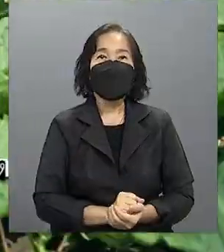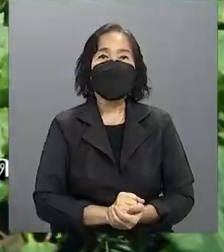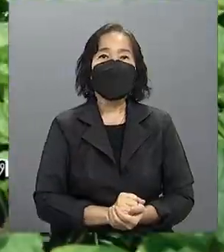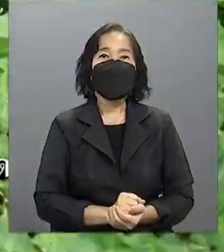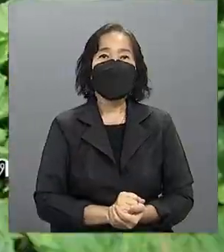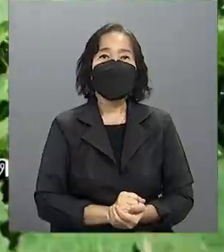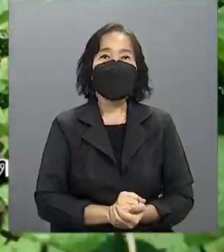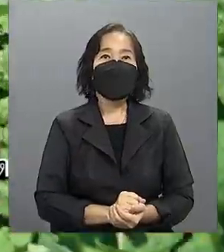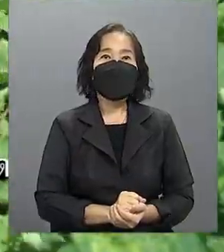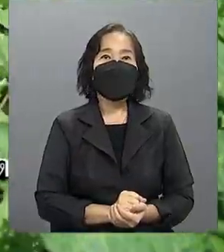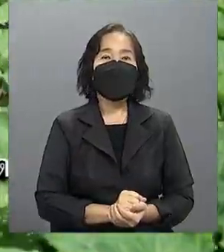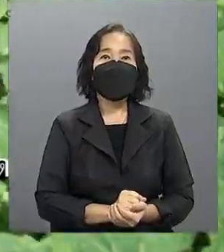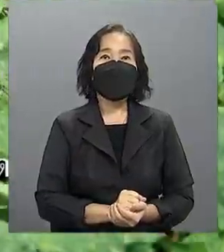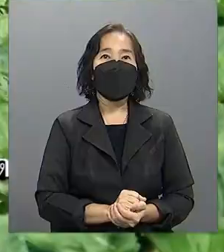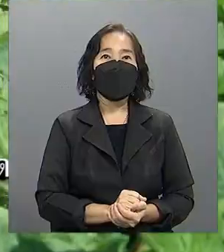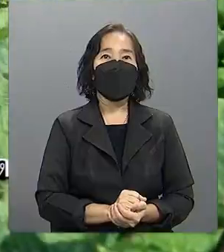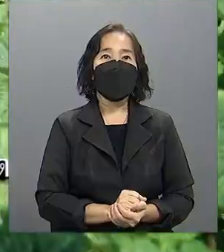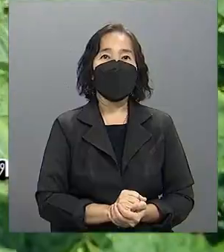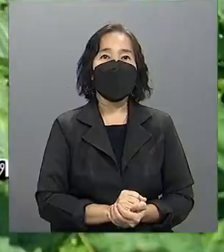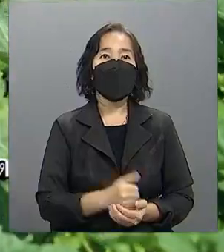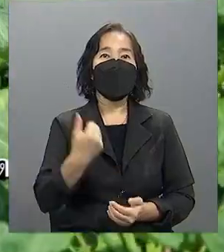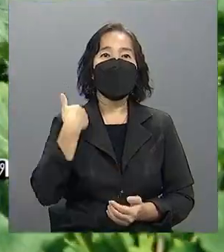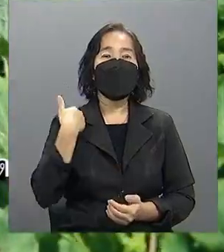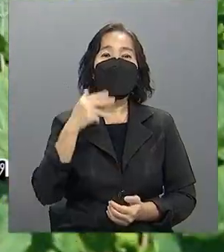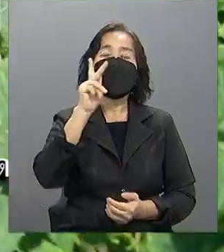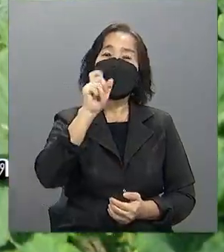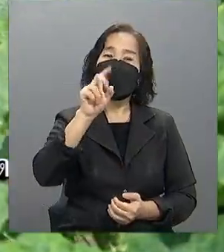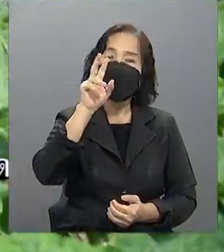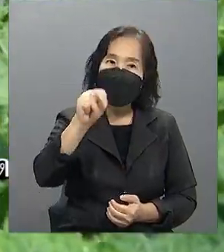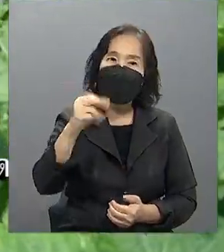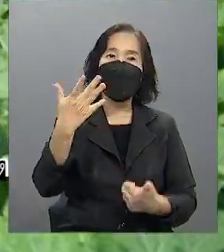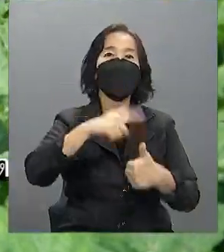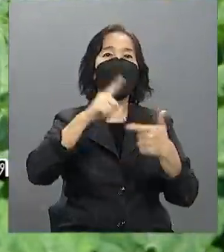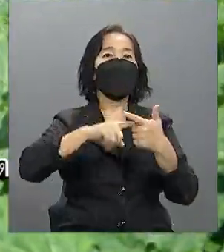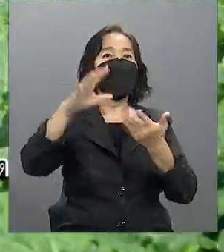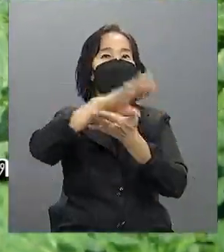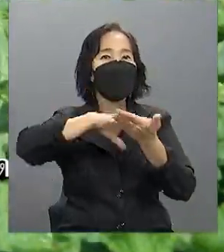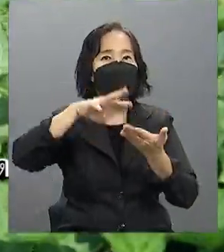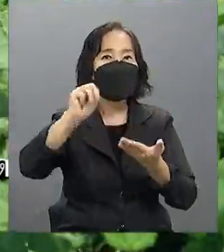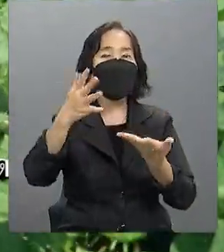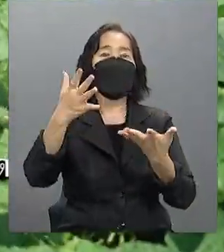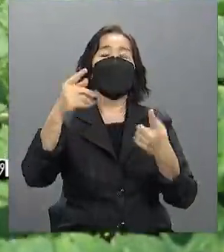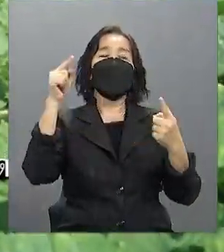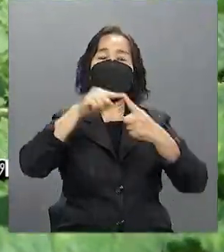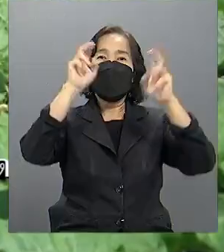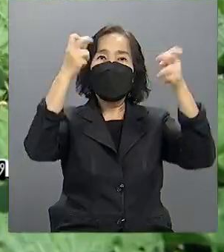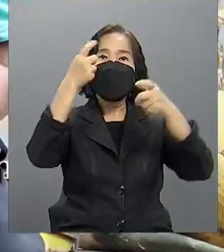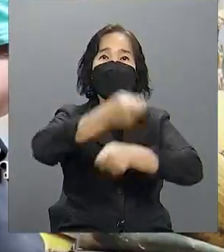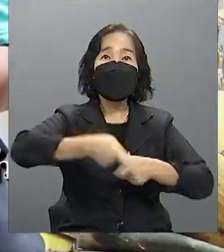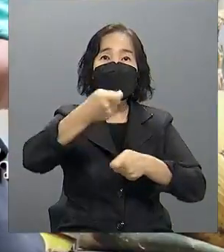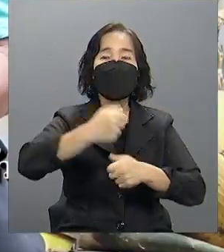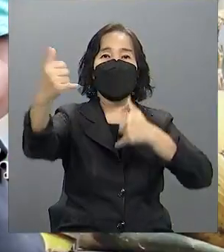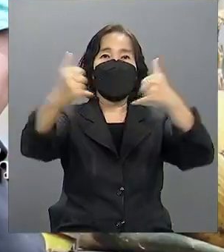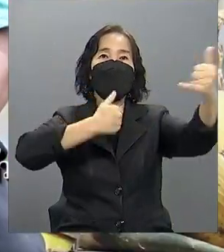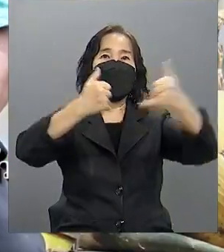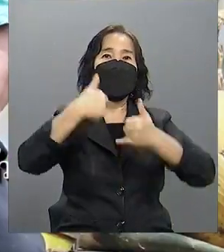พวกกศน.รัศพัฒน์มาเรียนเรื่องการเกษตรแดเรียนเรื่องเฮ็ดสันไหลเฮ็ดพวกนี้มีเบิดครับใ